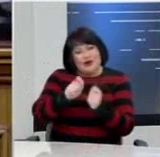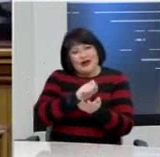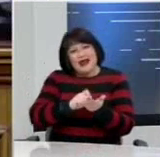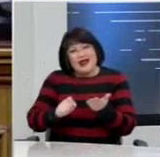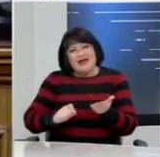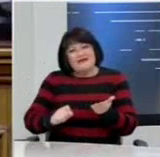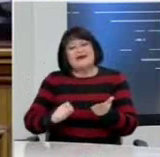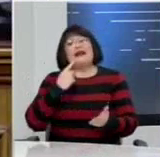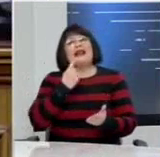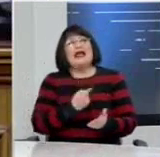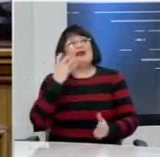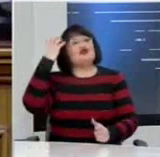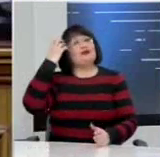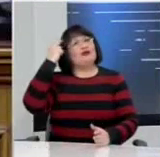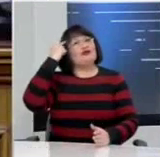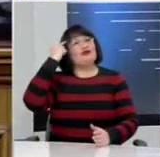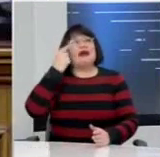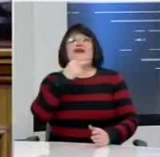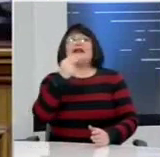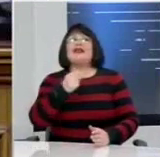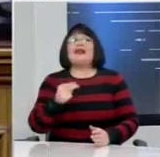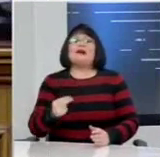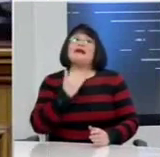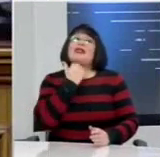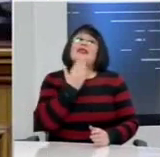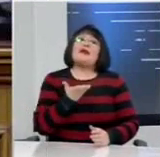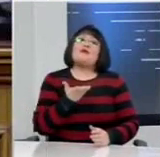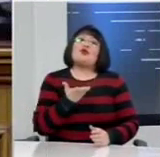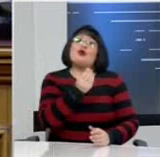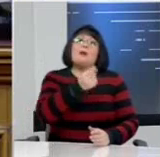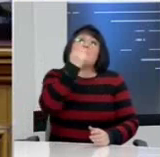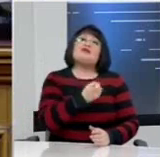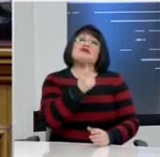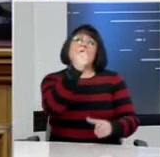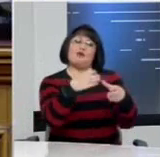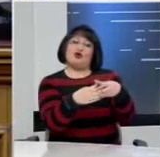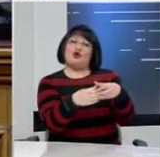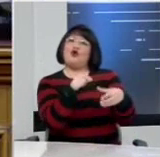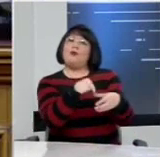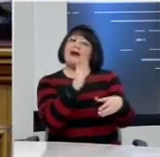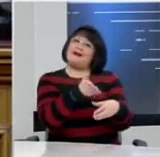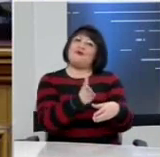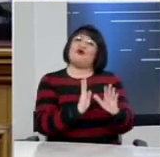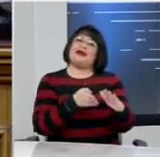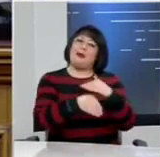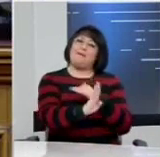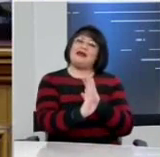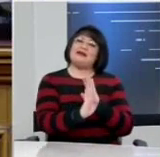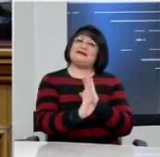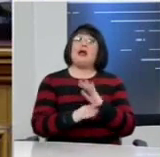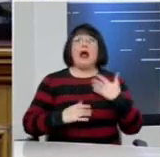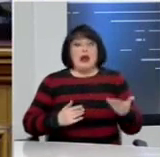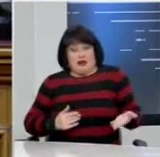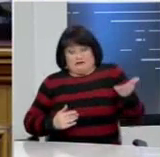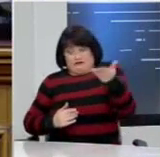δεν μπορούν να προωθούνται με κομματικές πλειοψηφίες. Το νομοσχέδιο όμως που κατατέθηκε